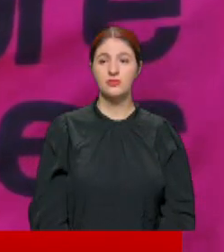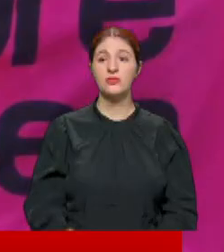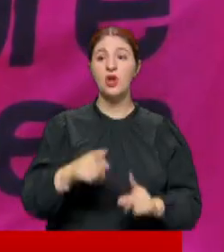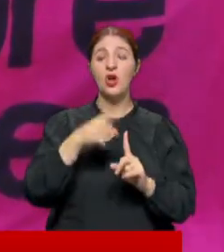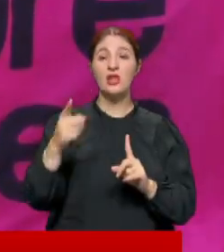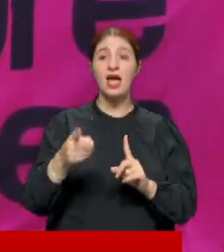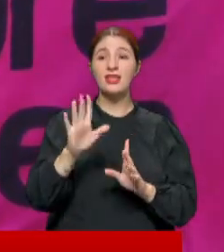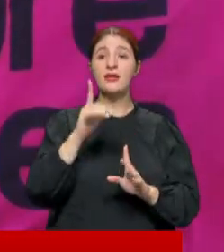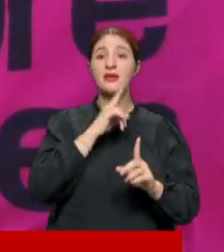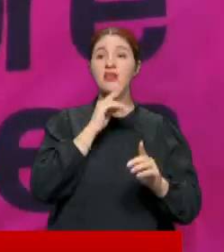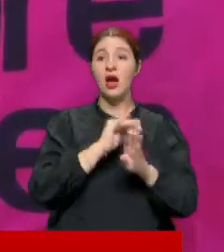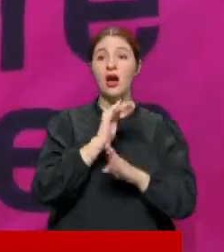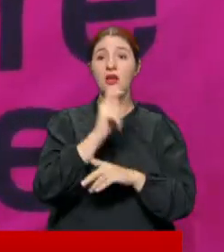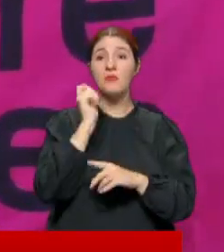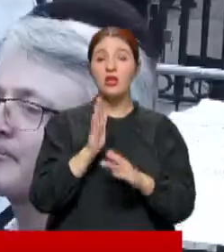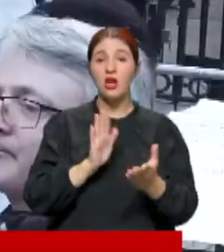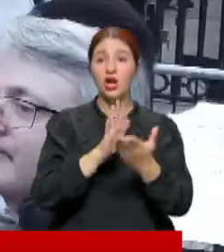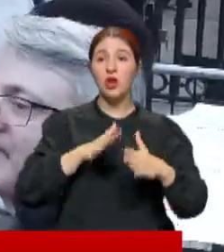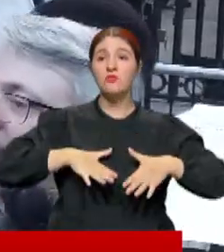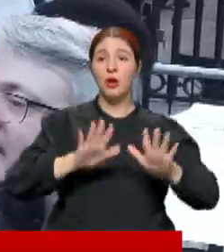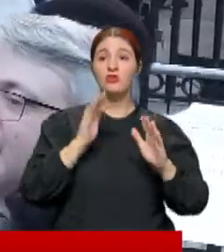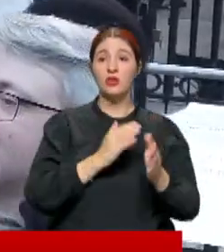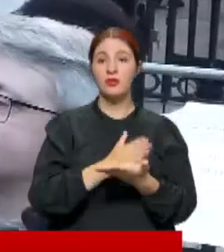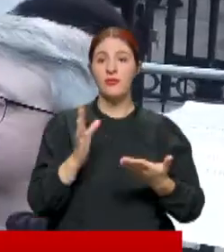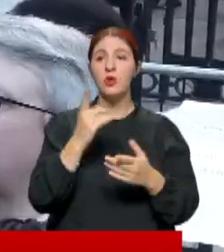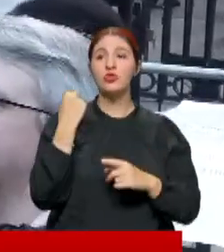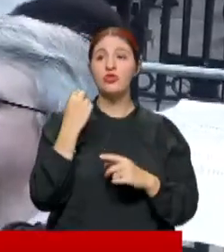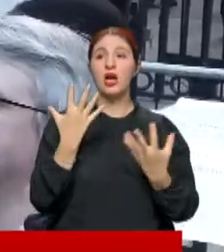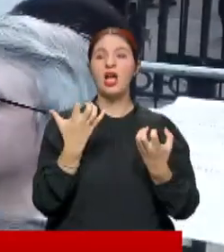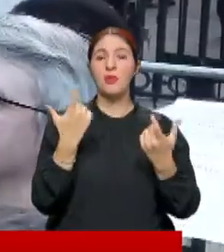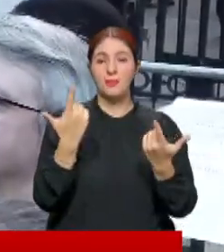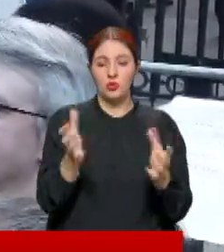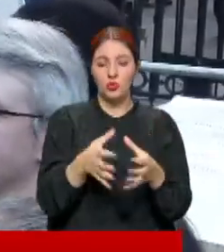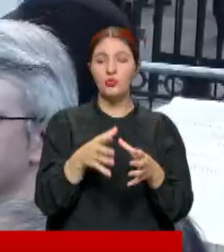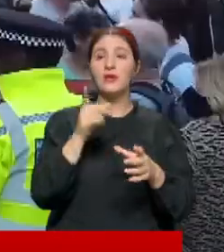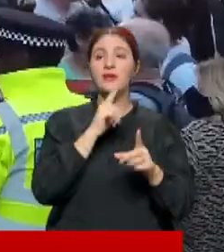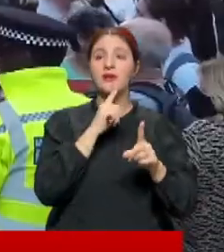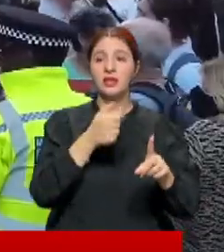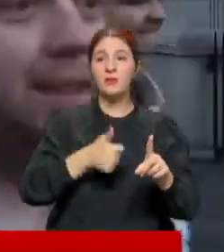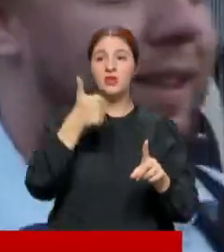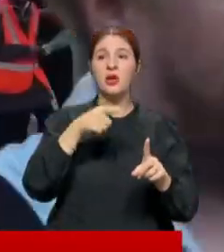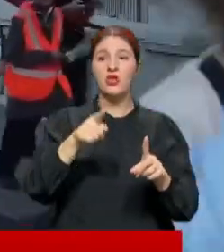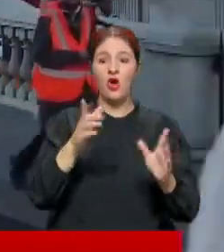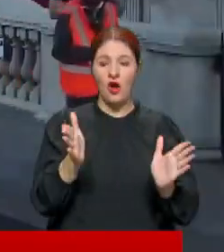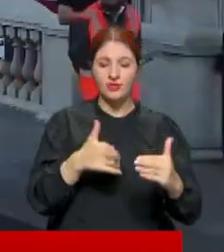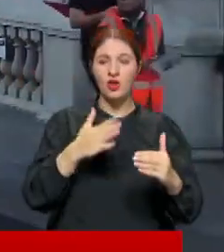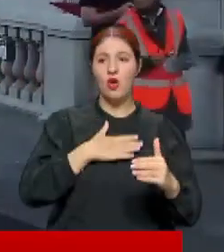Öte yandan İngiltere'de hayat pahalılığına karşı protestolar sürüyor. Dün de kalabalık bir grup İngiltere'de